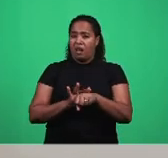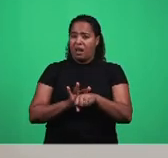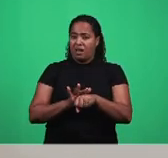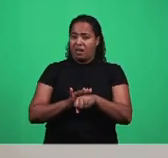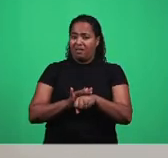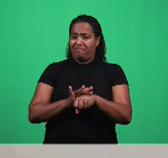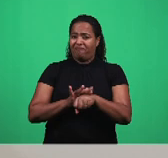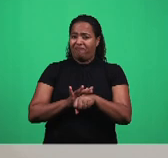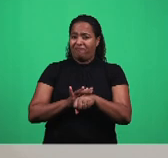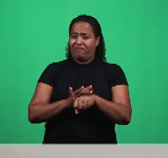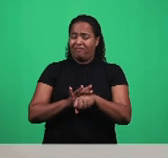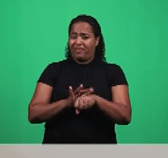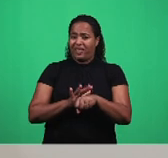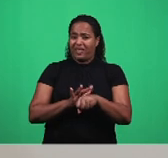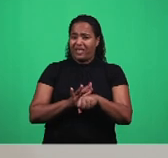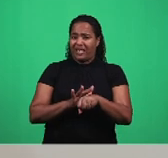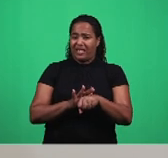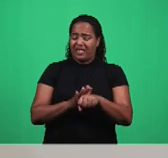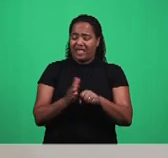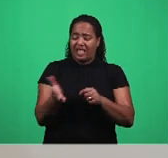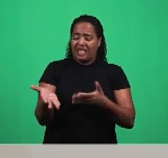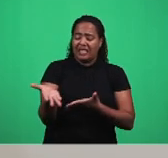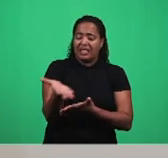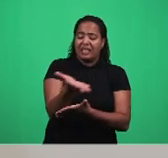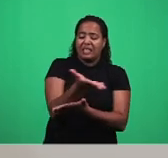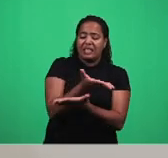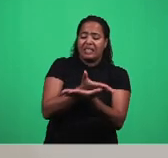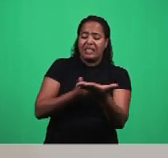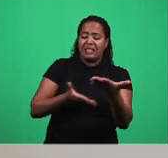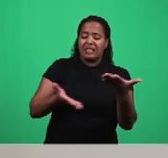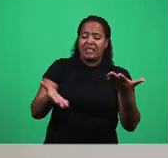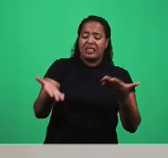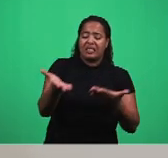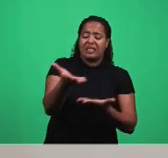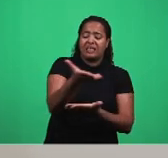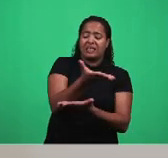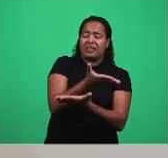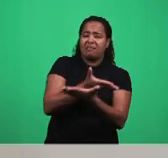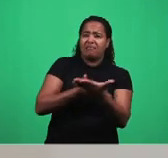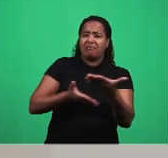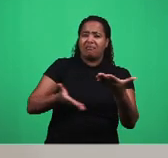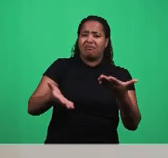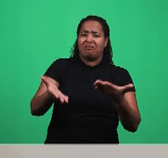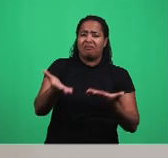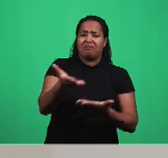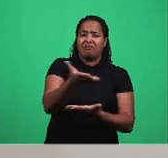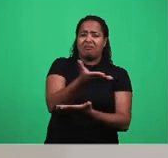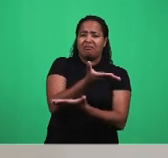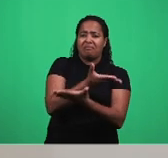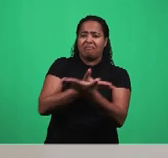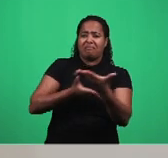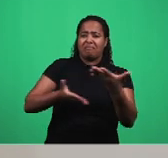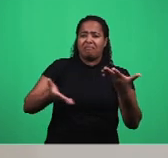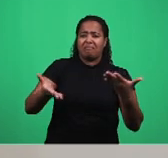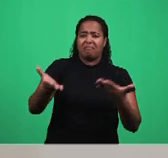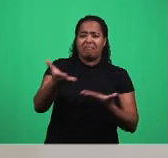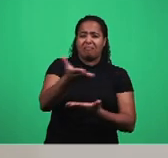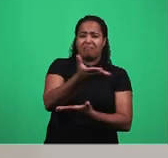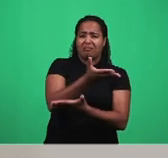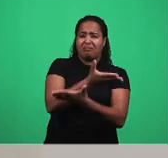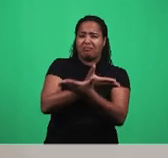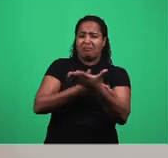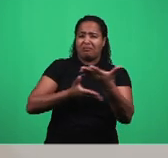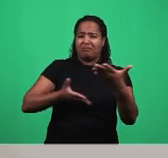est là, une dynamique est intolérable. Personne ne peut la